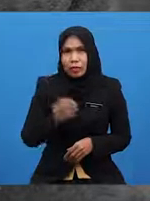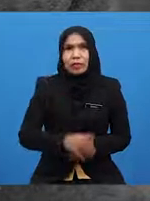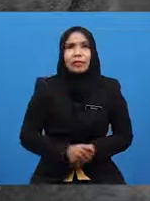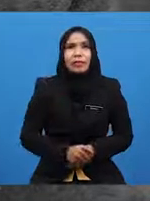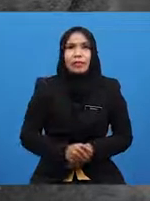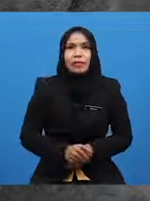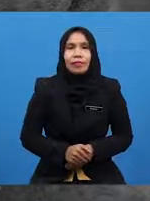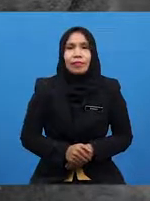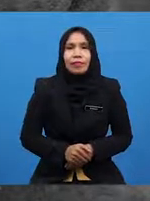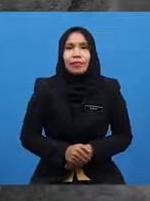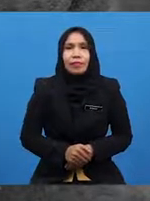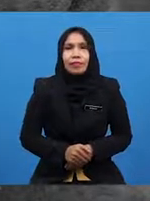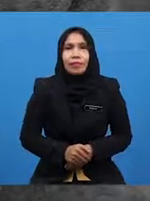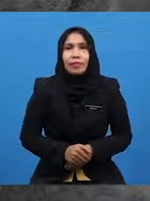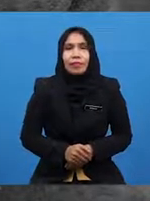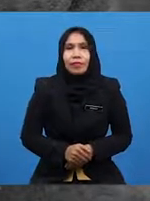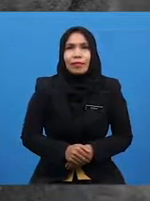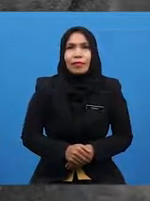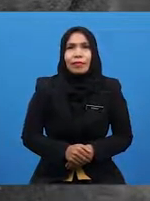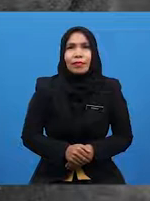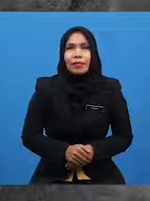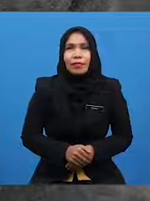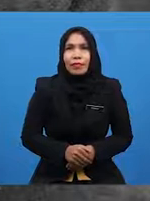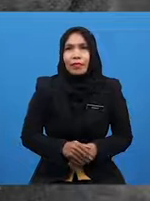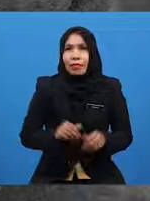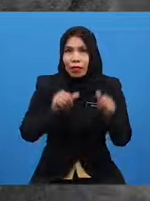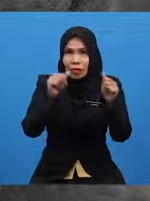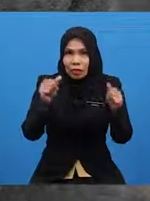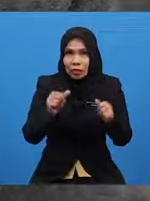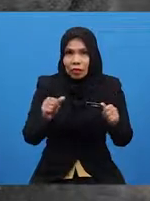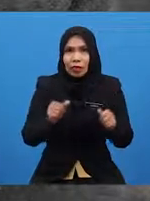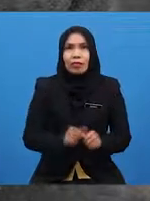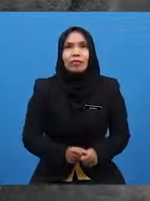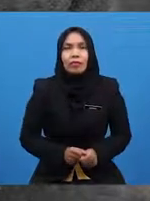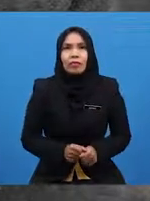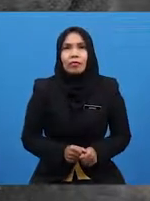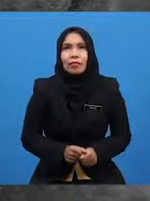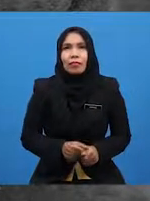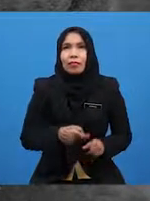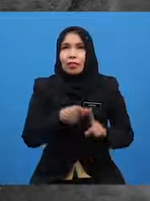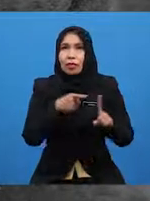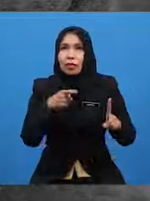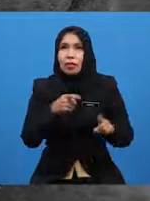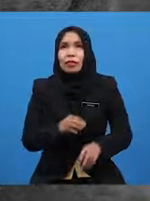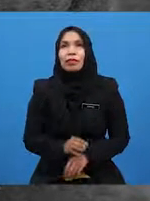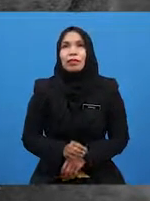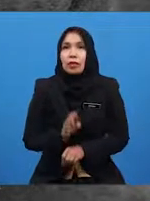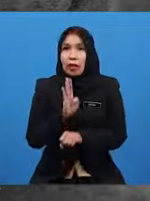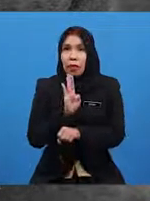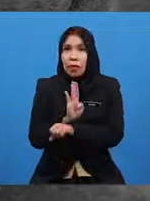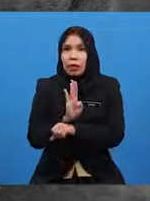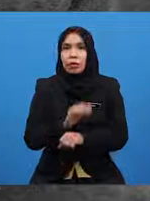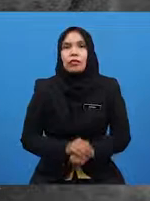daripada batu ialah batu pedang, iaitu batu nisan dari keramat Sungai Udang,